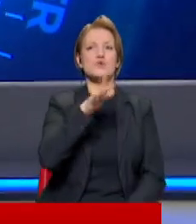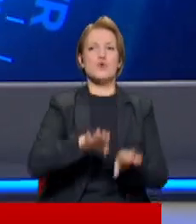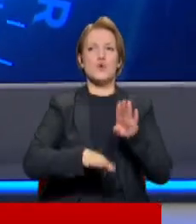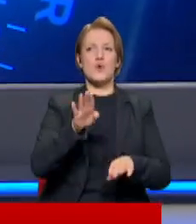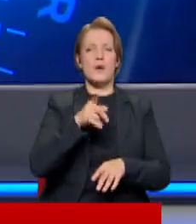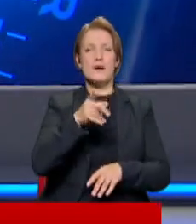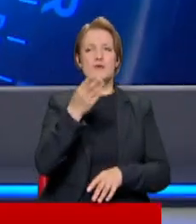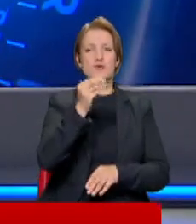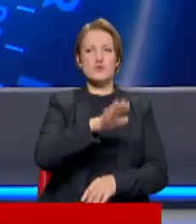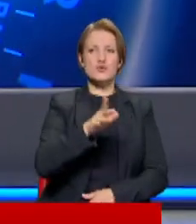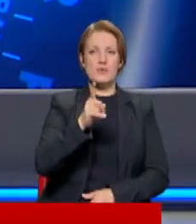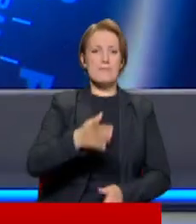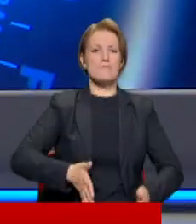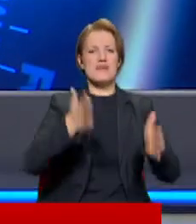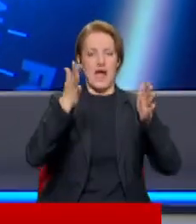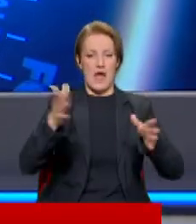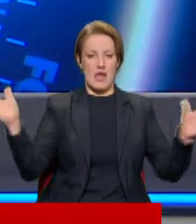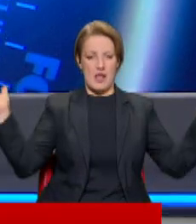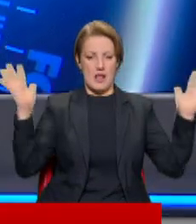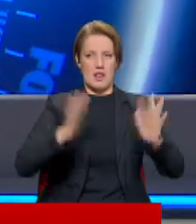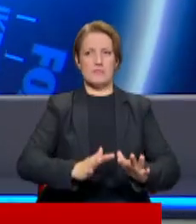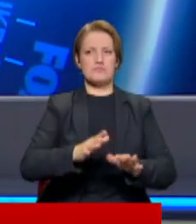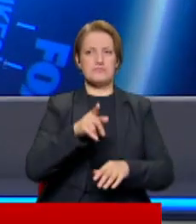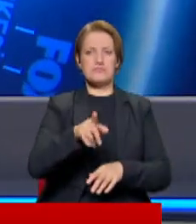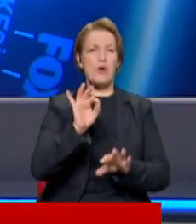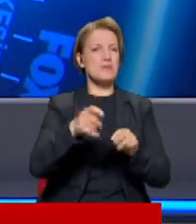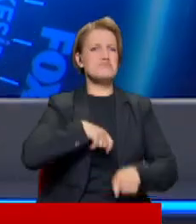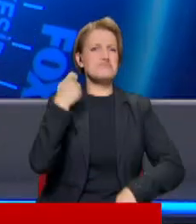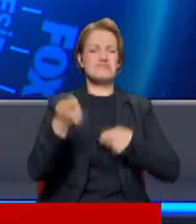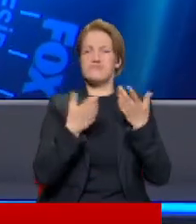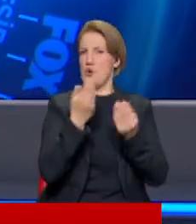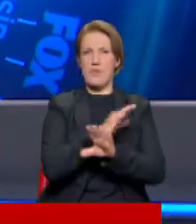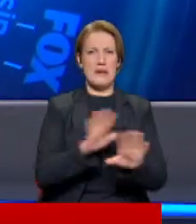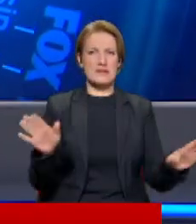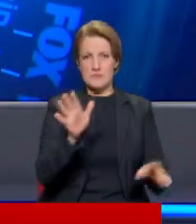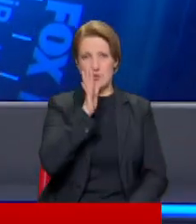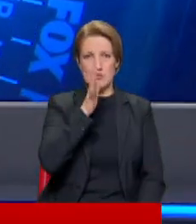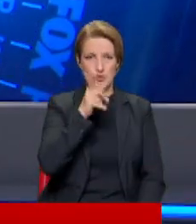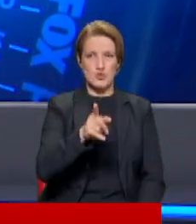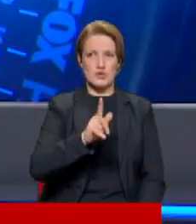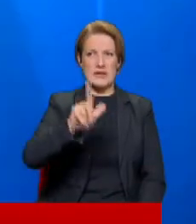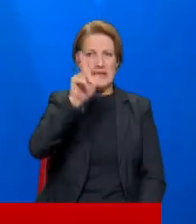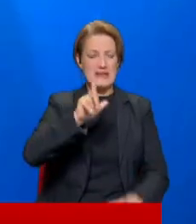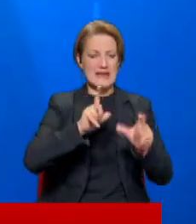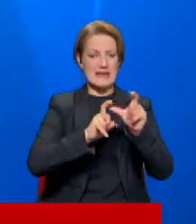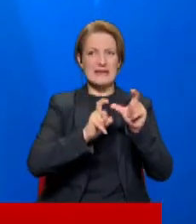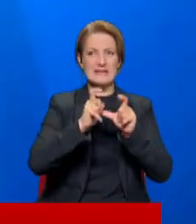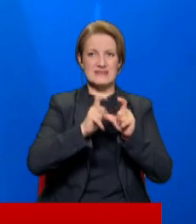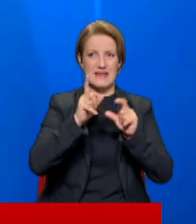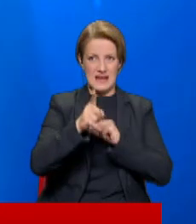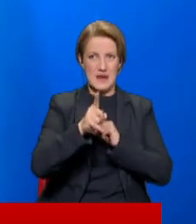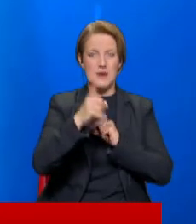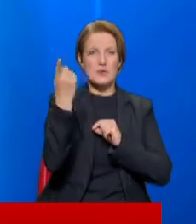akademik başarılı çocuklar bir binaya topluyoruz binayı kutsuyoruz Böyle bir saçmalık olmaz biliyor musunuz liseye geçiş sınavında elindeki